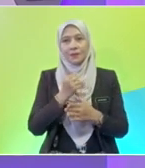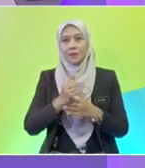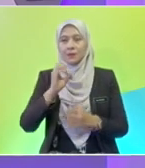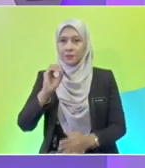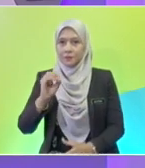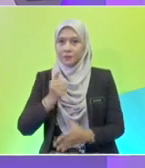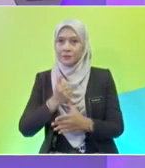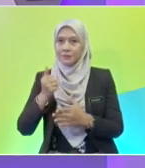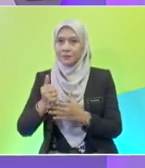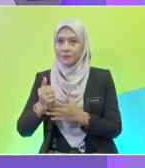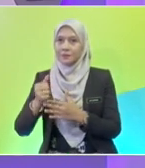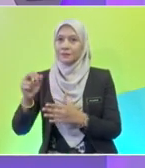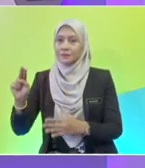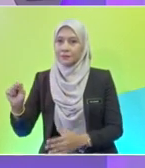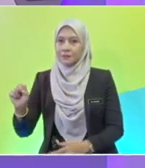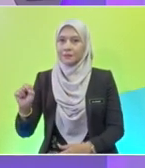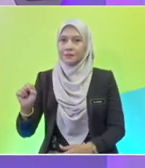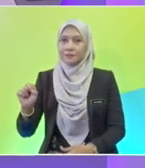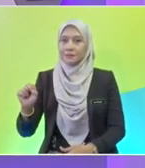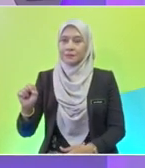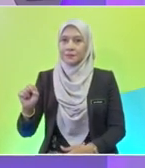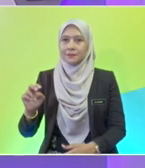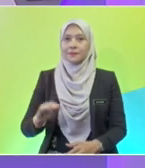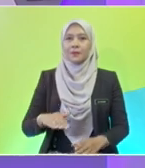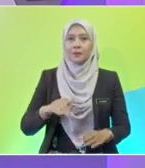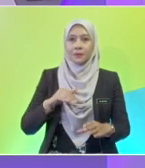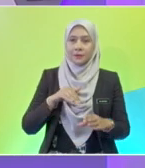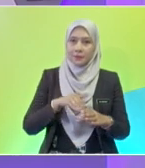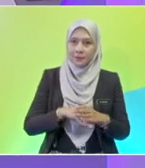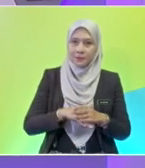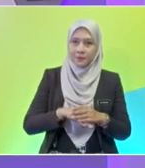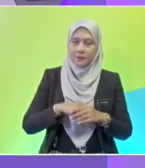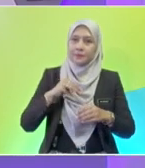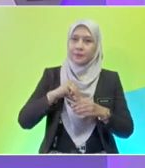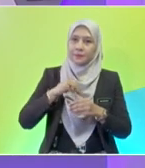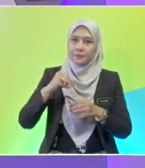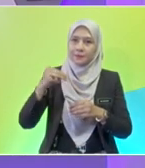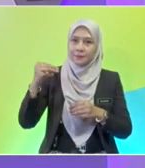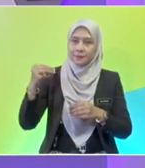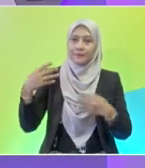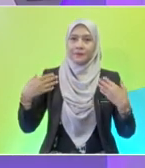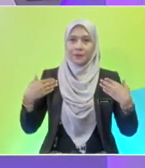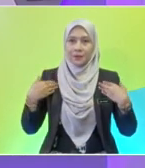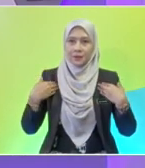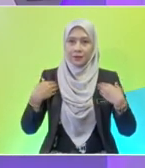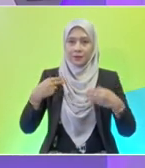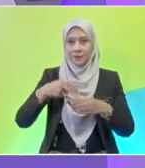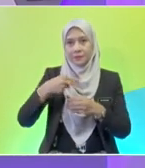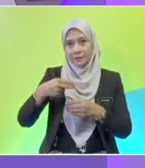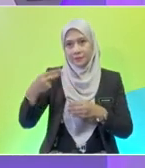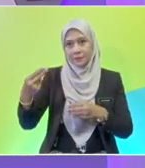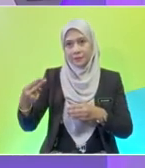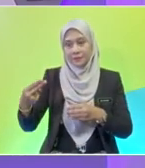ini nah jadi kita Lihatlah situ dalam di tanah tak ada walaupun dalam mintanya ada Roger tapi dia tidak terikat